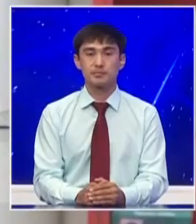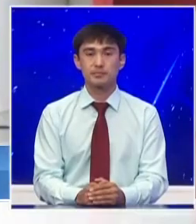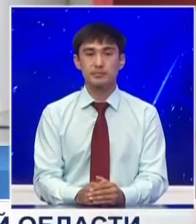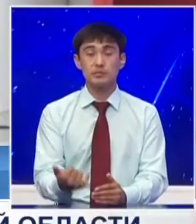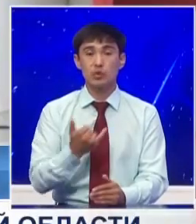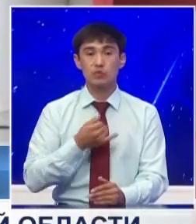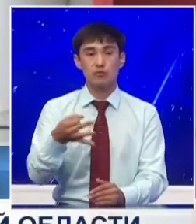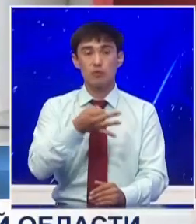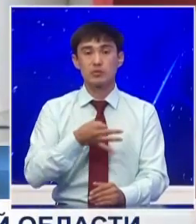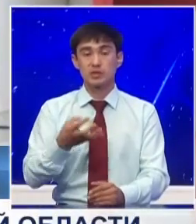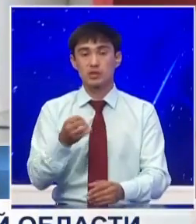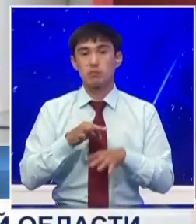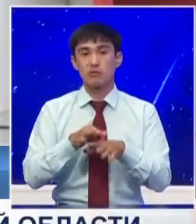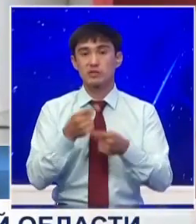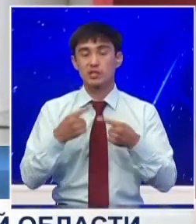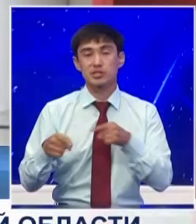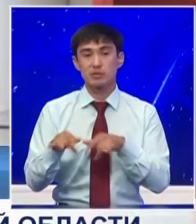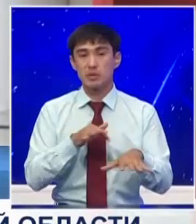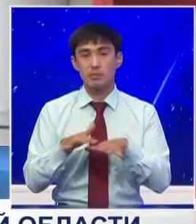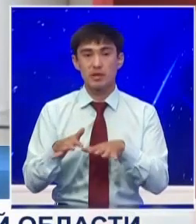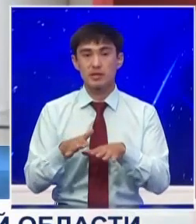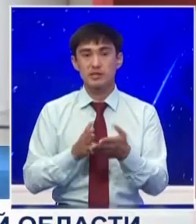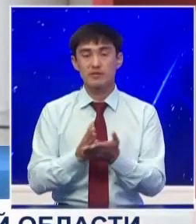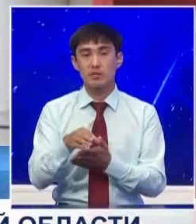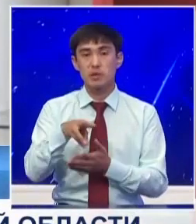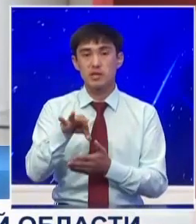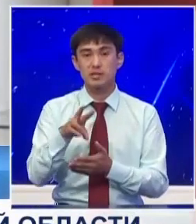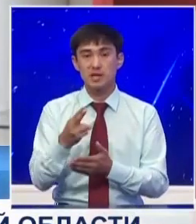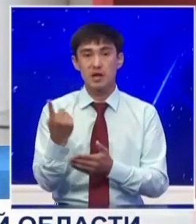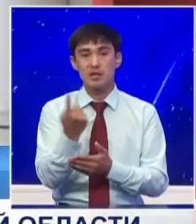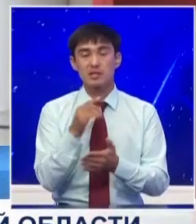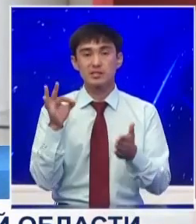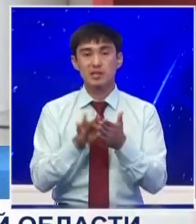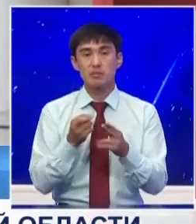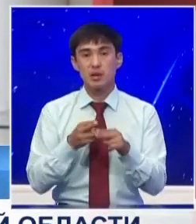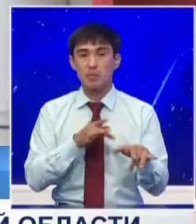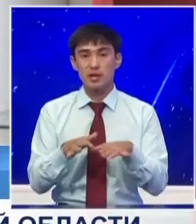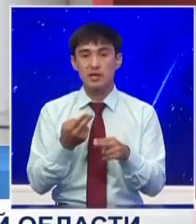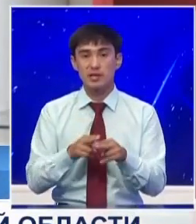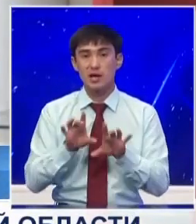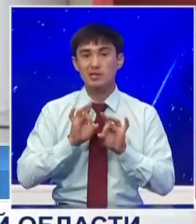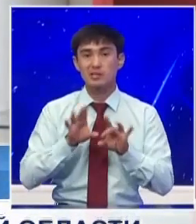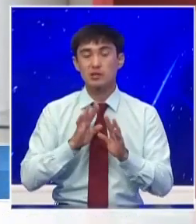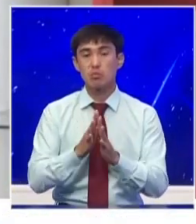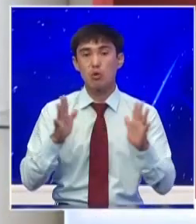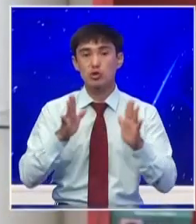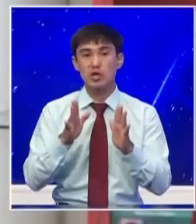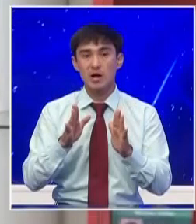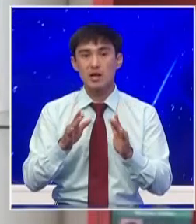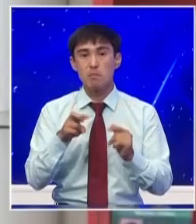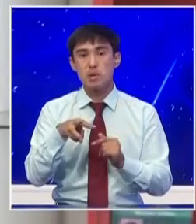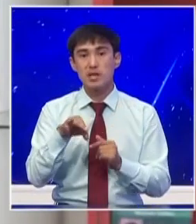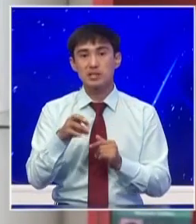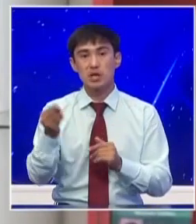У нас в области также проводятся различные мероприятия в сфере медиации. Одна из целей этих мероприятий – это рассказать больше о рычагах